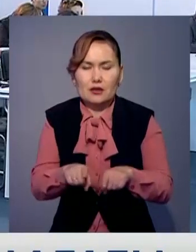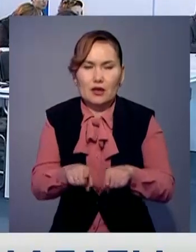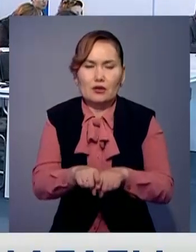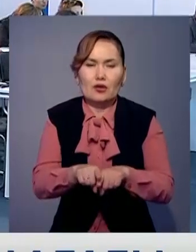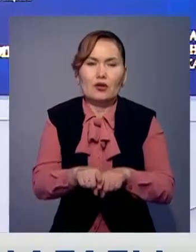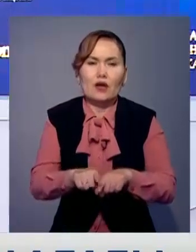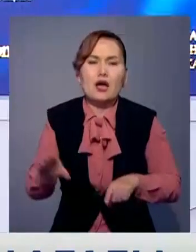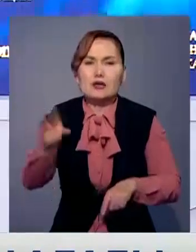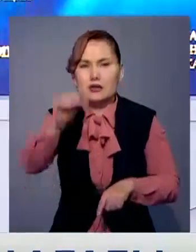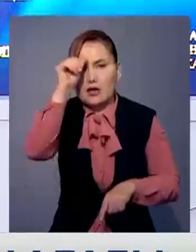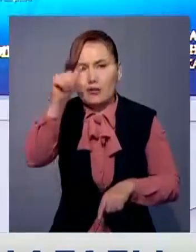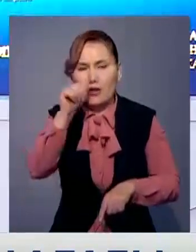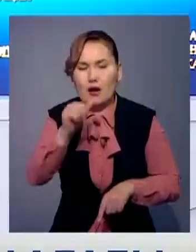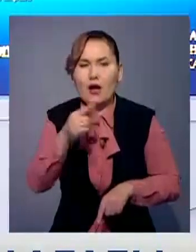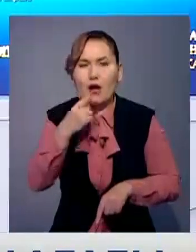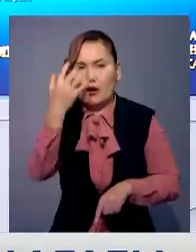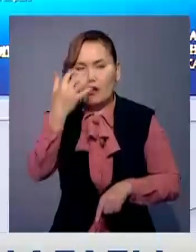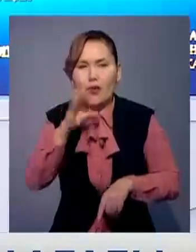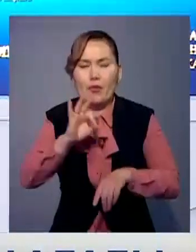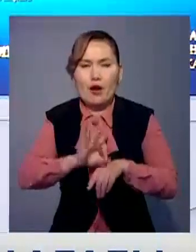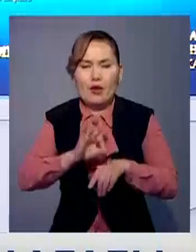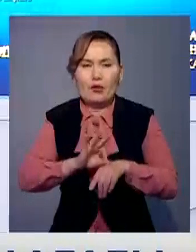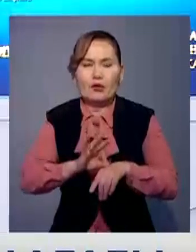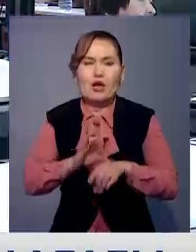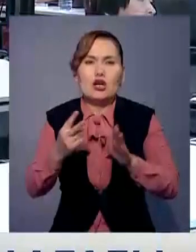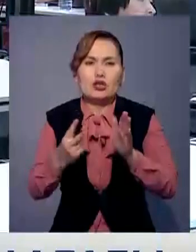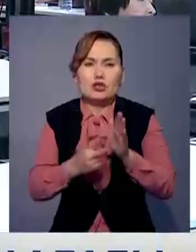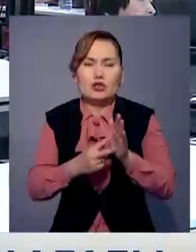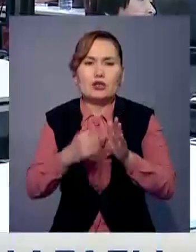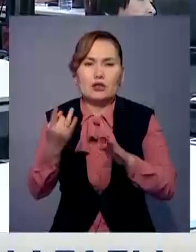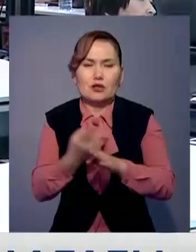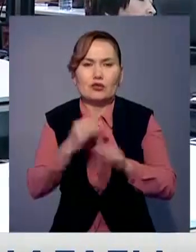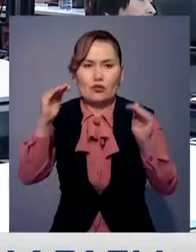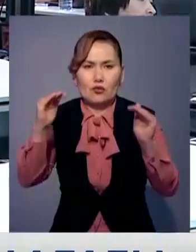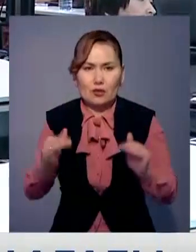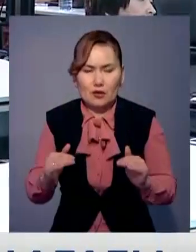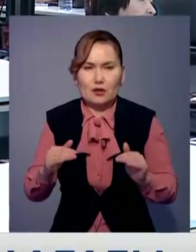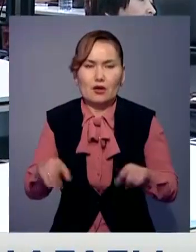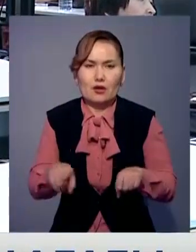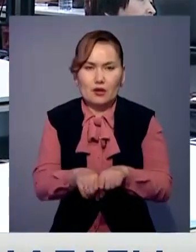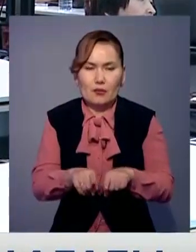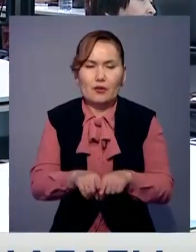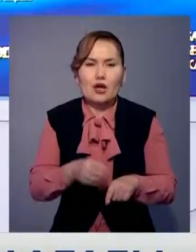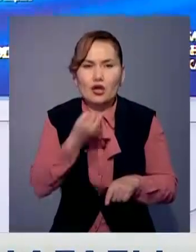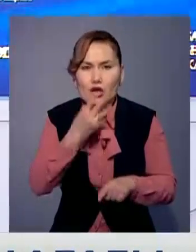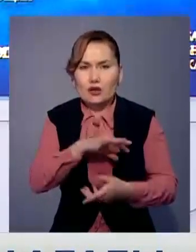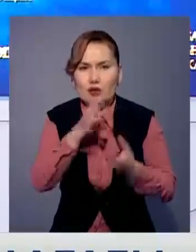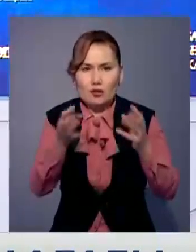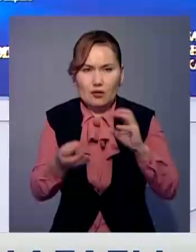салыстырсақ, 42 айында қызылша ауруы 7 есе төмендеді. Міне, тағы бір